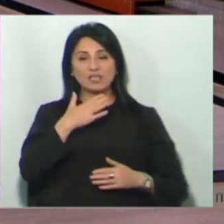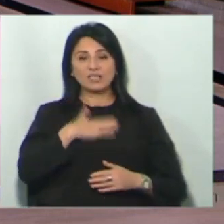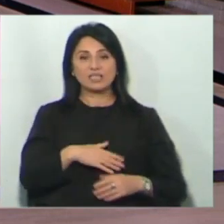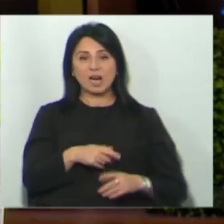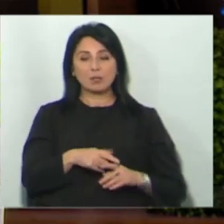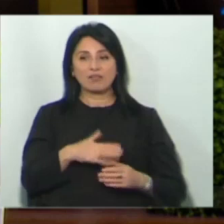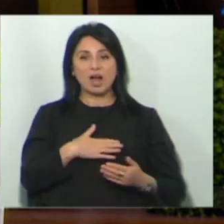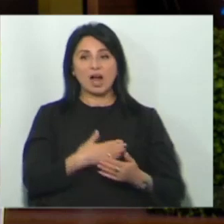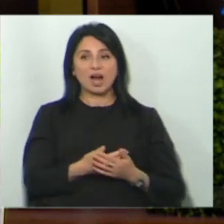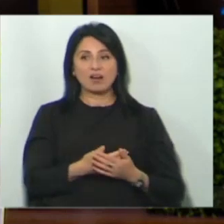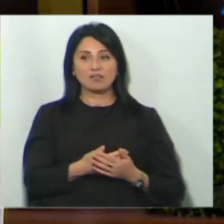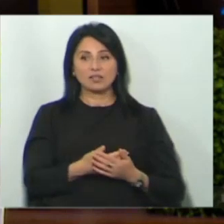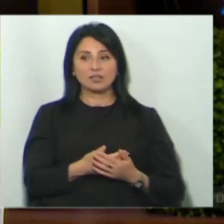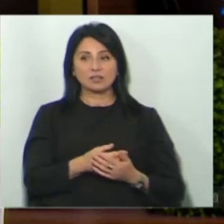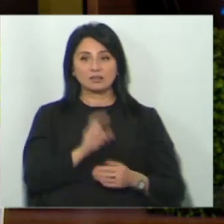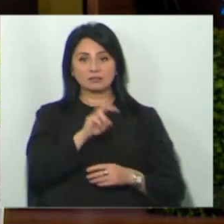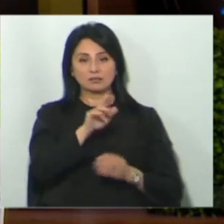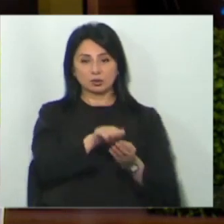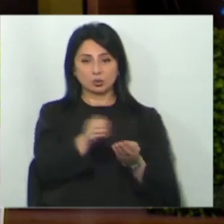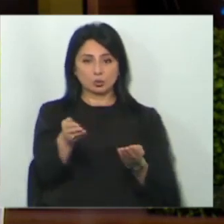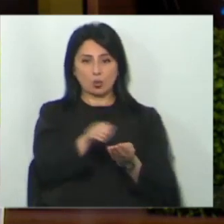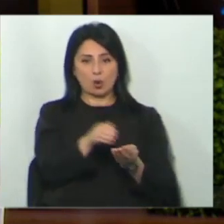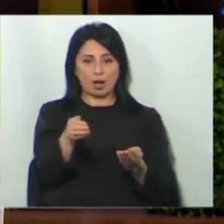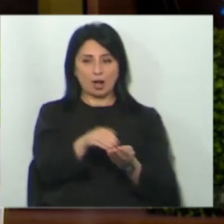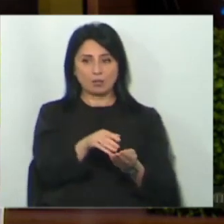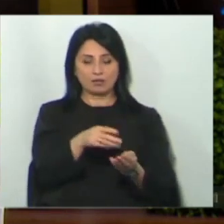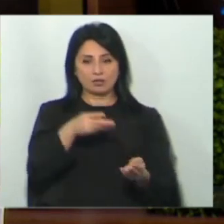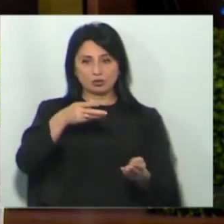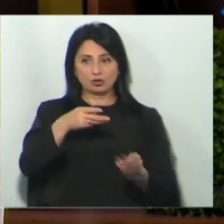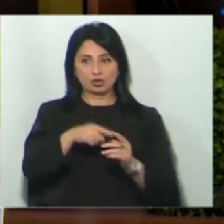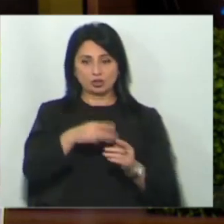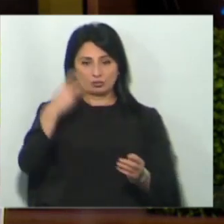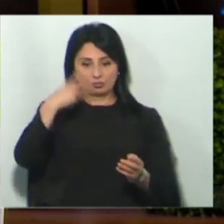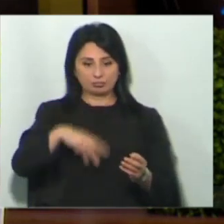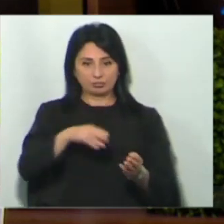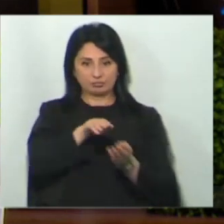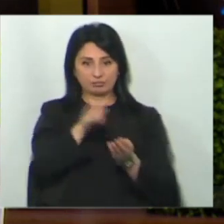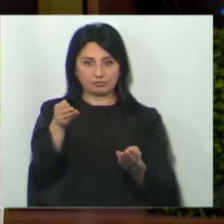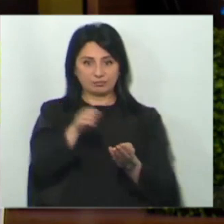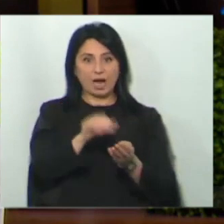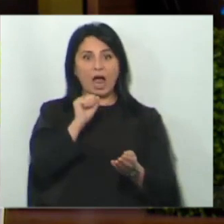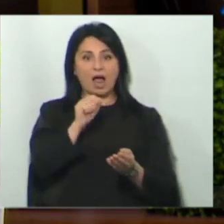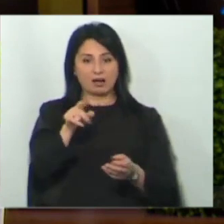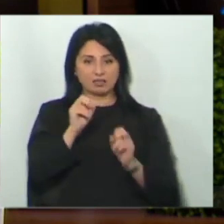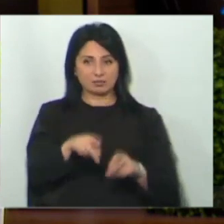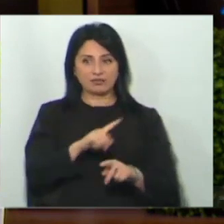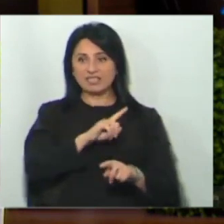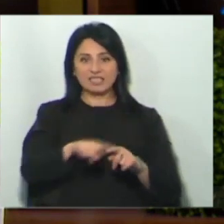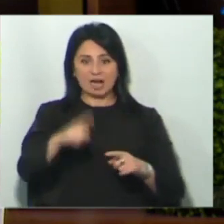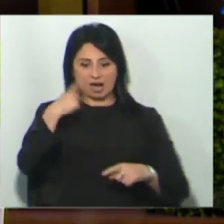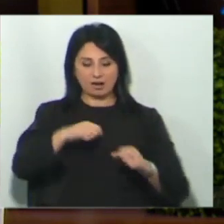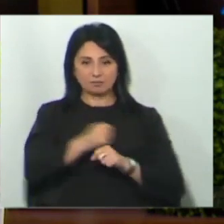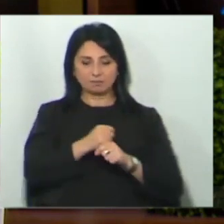საკმაოდ აქტიურად სტუმრობენ სოლარიუმებს, სადაც აი ეს ულტრაისფერი ასხივებია გამოყენებული, რომელიც სწრაფ